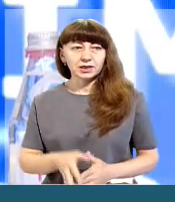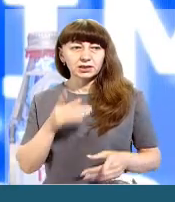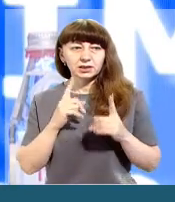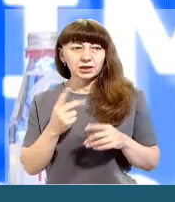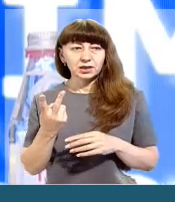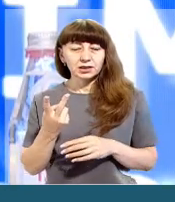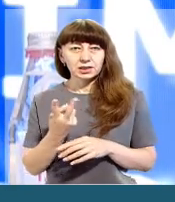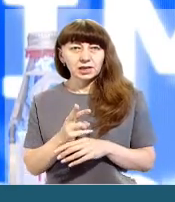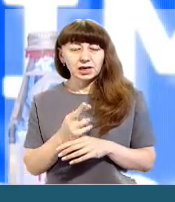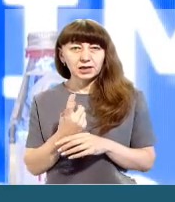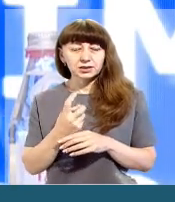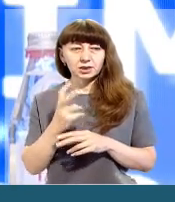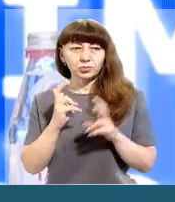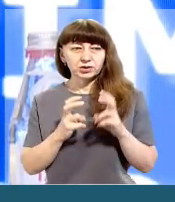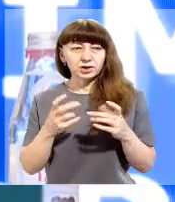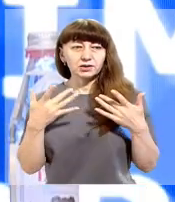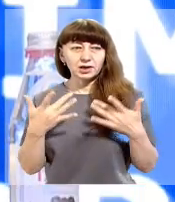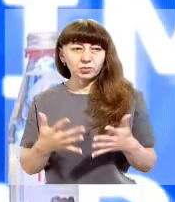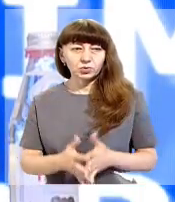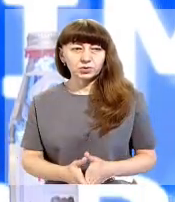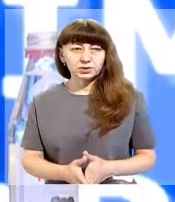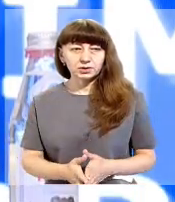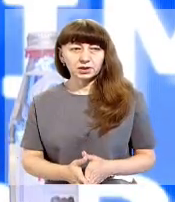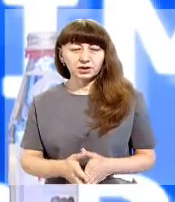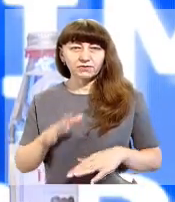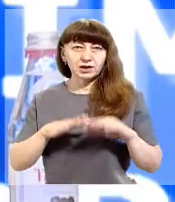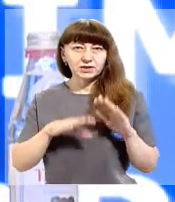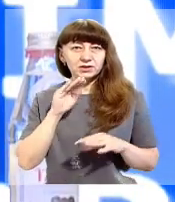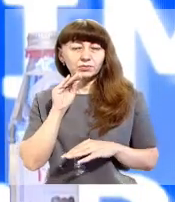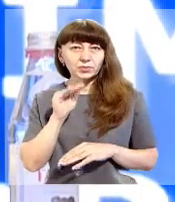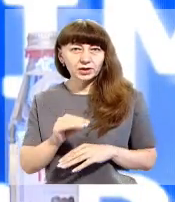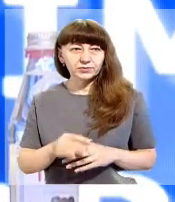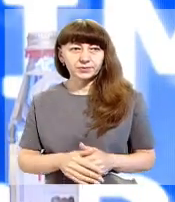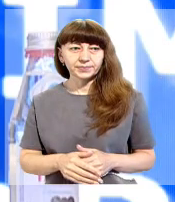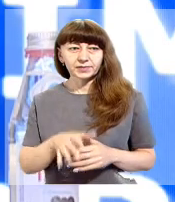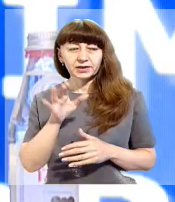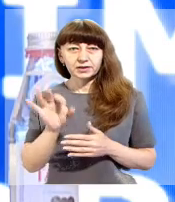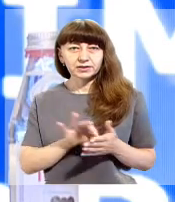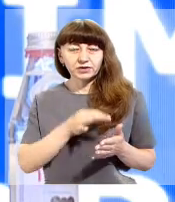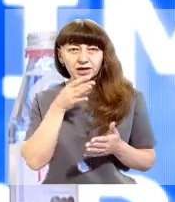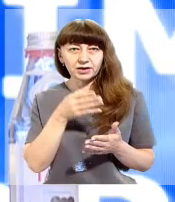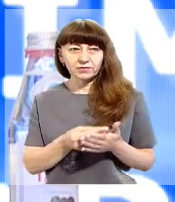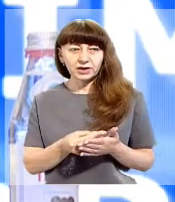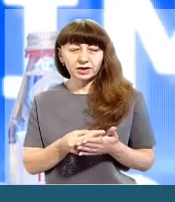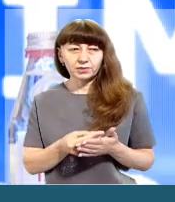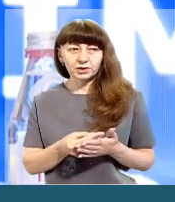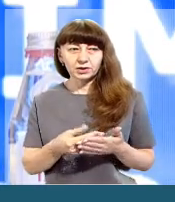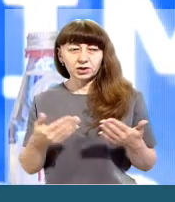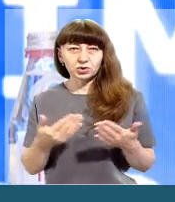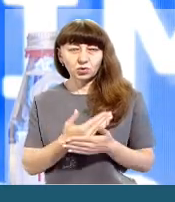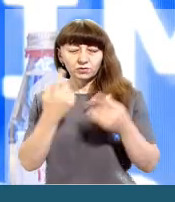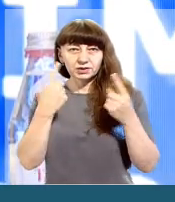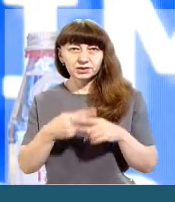для данных производств, безусловно, требуются квалифицированные кадры, своевременные, современные